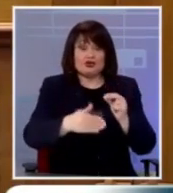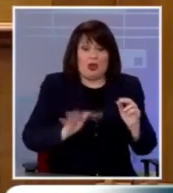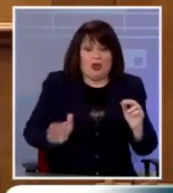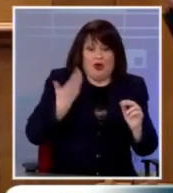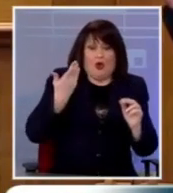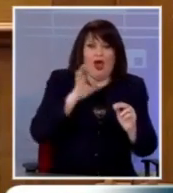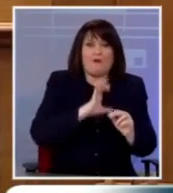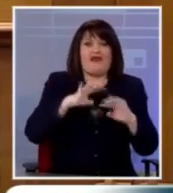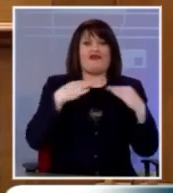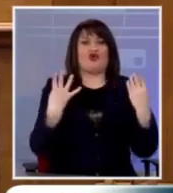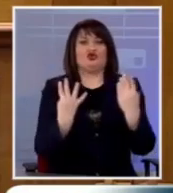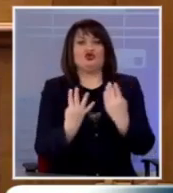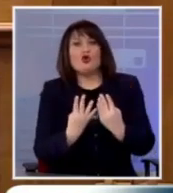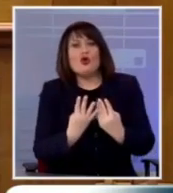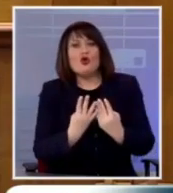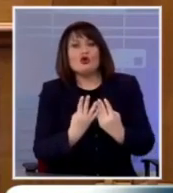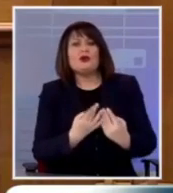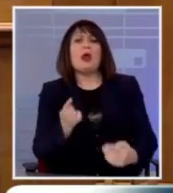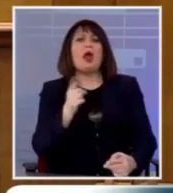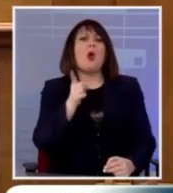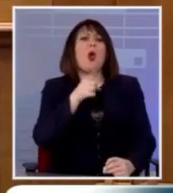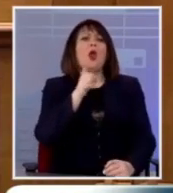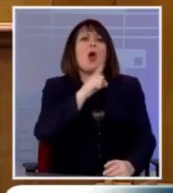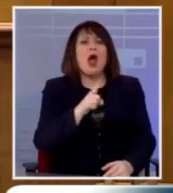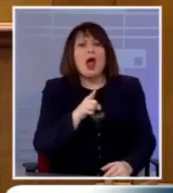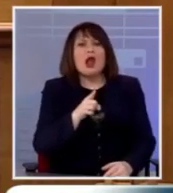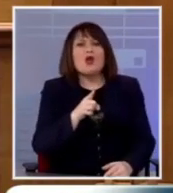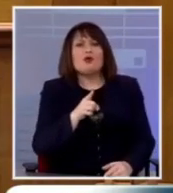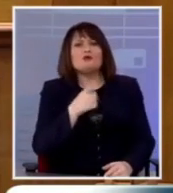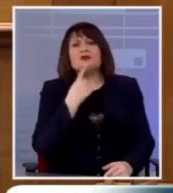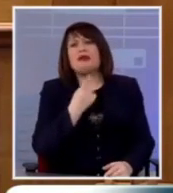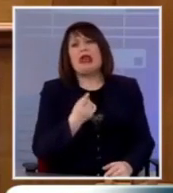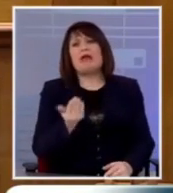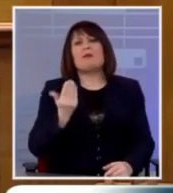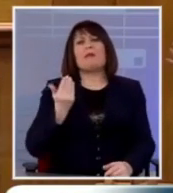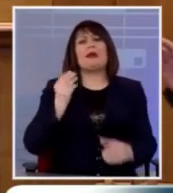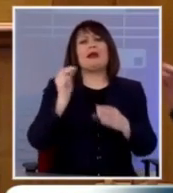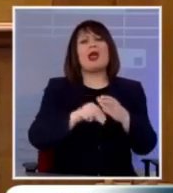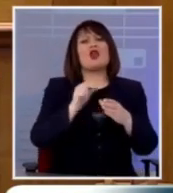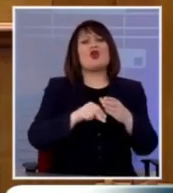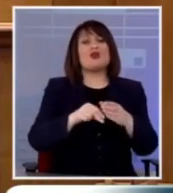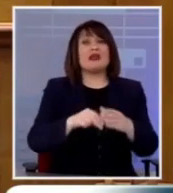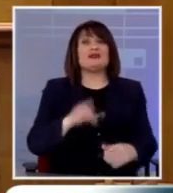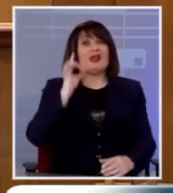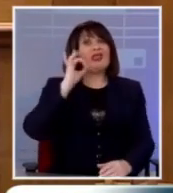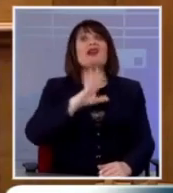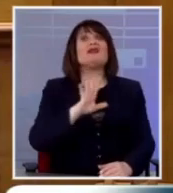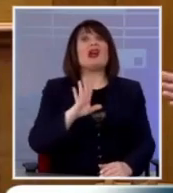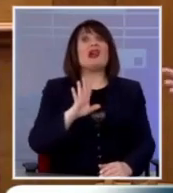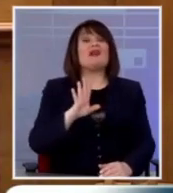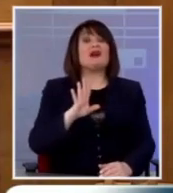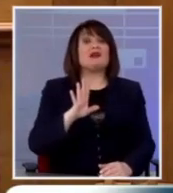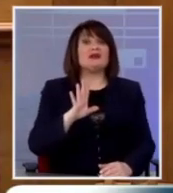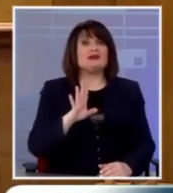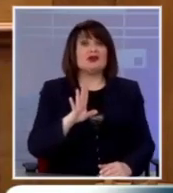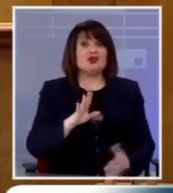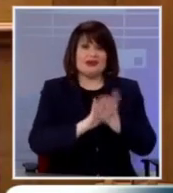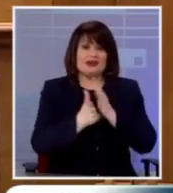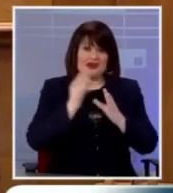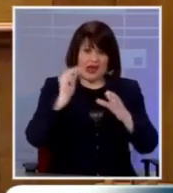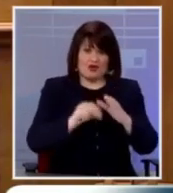ή οποιοδήποτε άλλο σενάριο. Έχει ανασύρει από την προεκλογική περίοδο, δεν έχει καταλάβει ακόμη ότι έχουμε ξεπεράσει την